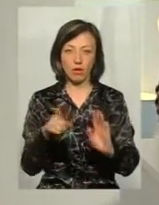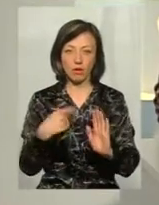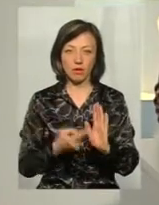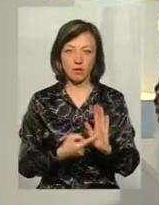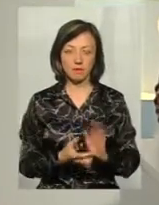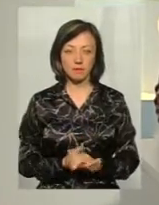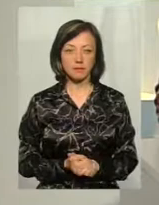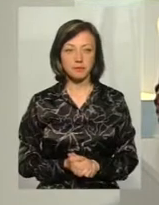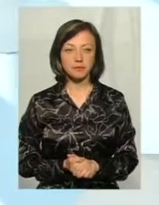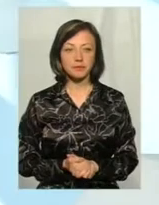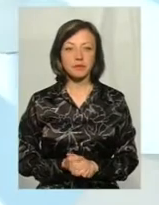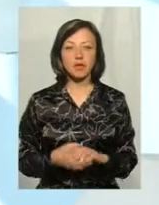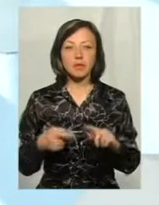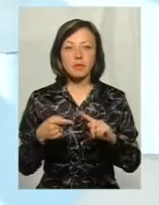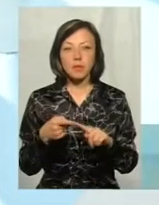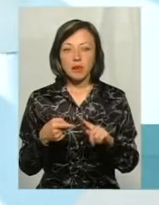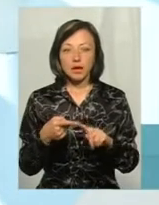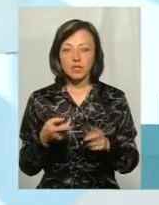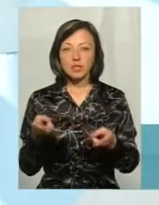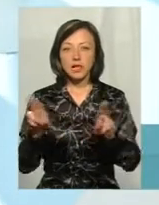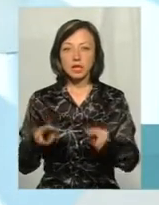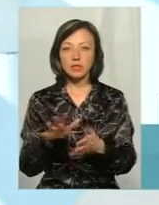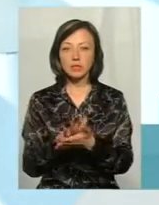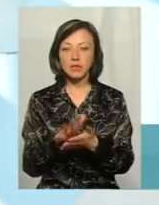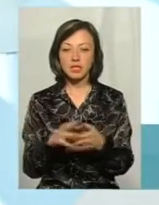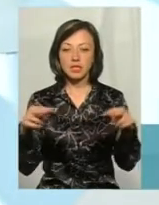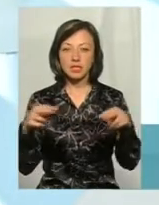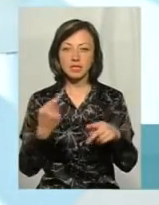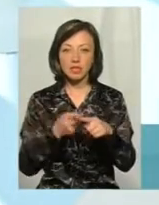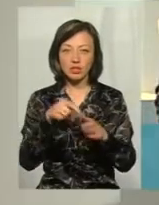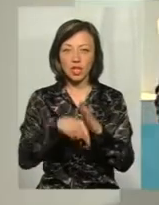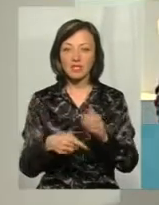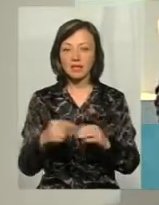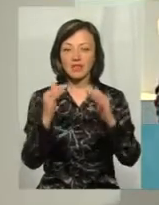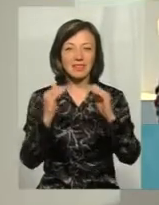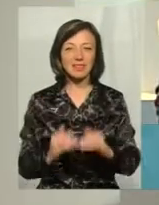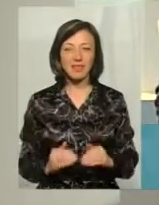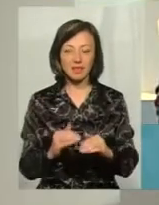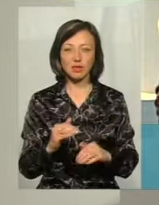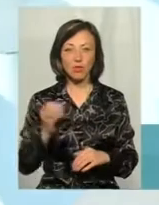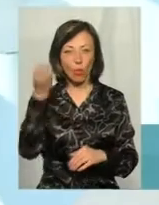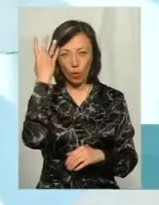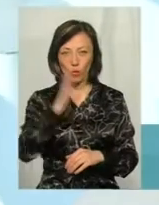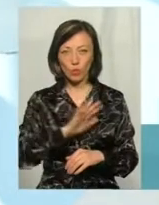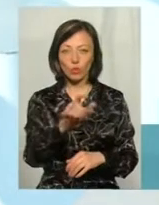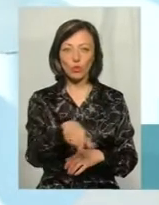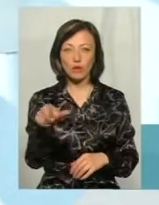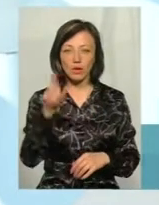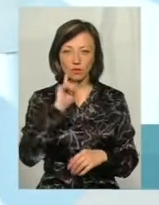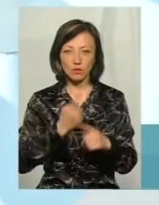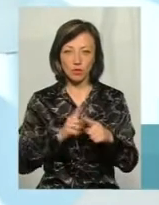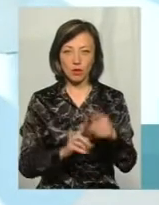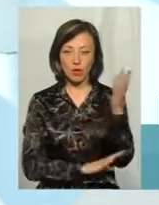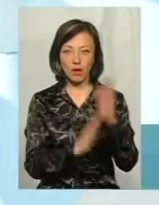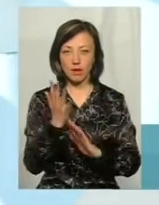лісі? Ну, по-перше, що залишене сміття – це свідчить про культуру низьку, значить, тих людей, які насолоджувалися, значить, в цьому лісі.